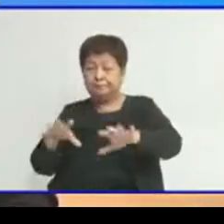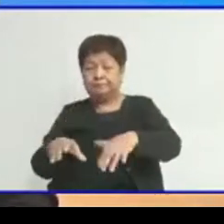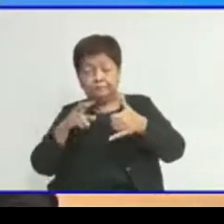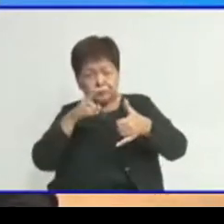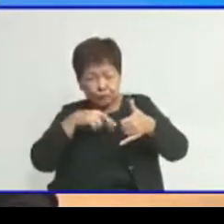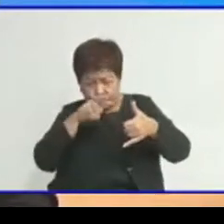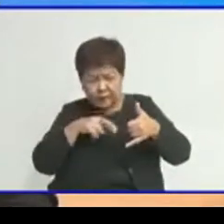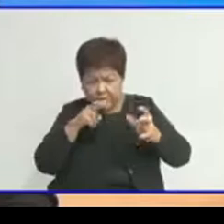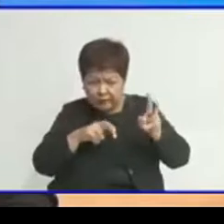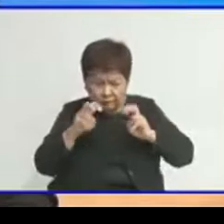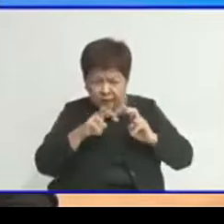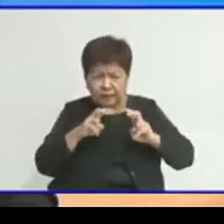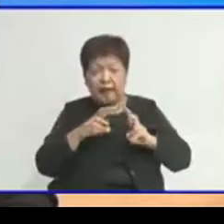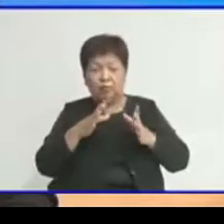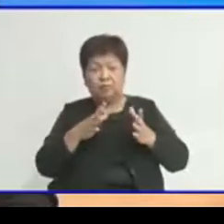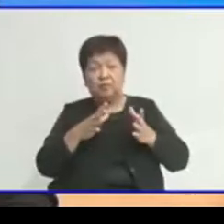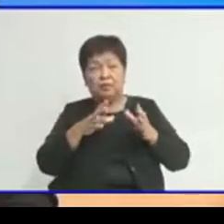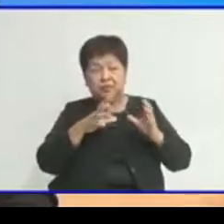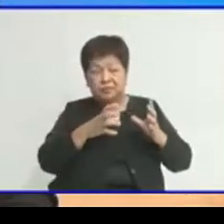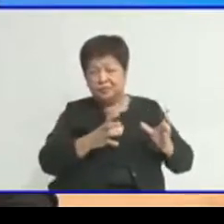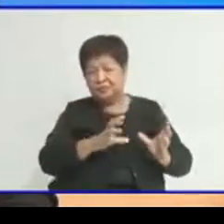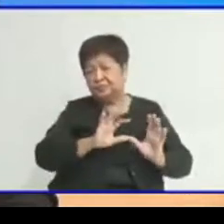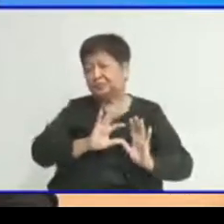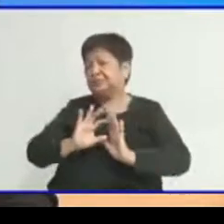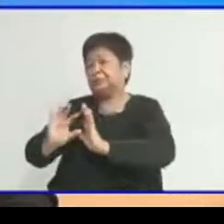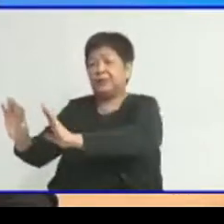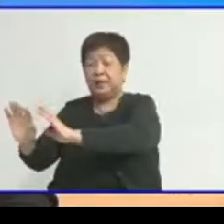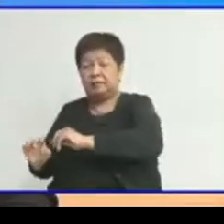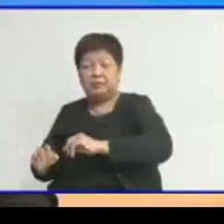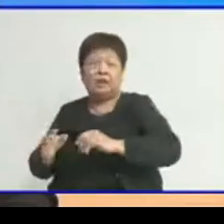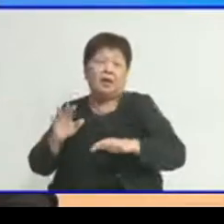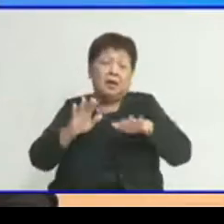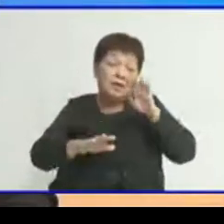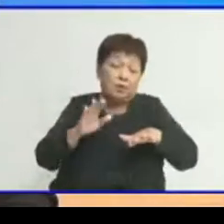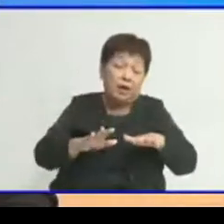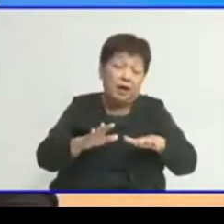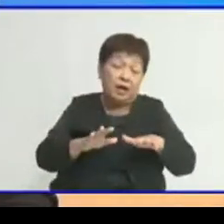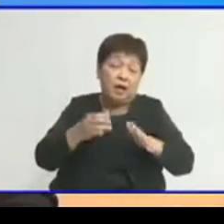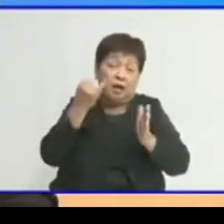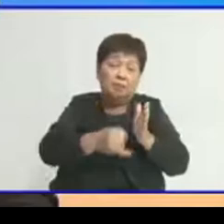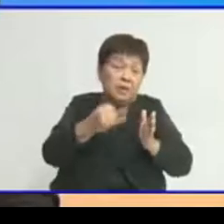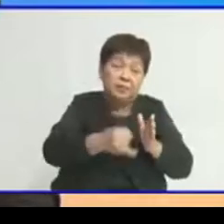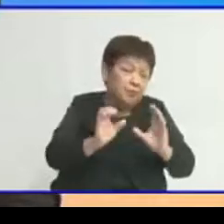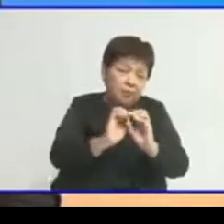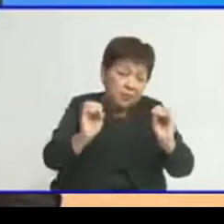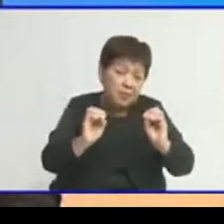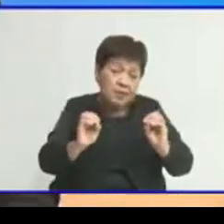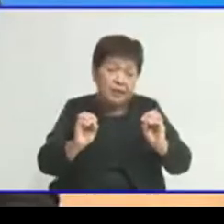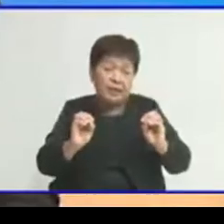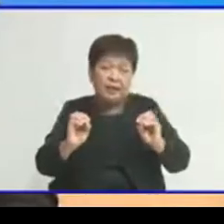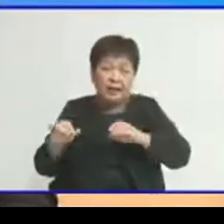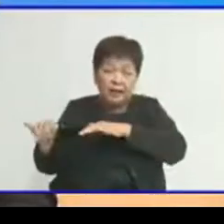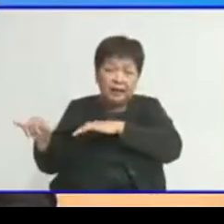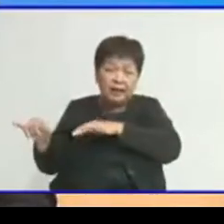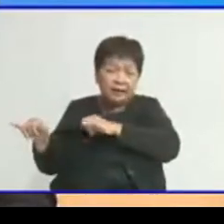ประเทศอื่นเรื่องกลับบ้านหรือประเทศที่สามเนี่ยก็ the punishment ถ้าคุณ ไม่ได้ผิดกฎหมาย ค ุ ณไม ่ได้ผิดก ฎหมายค ุ ณไม ่ได้ผิด กฎหมายคุณไม่ได้ผิดกฎหมายคุณก็